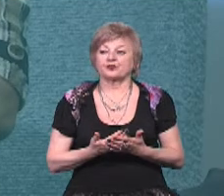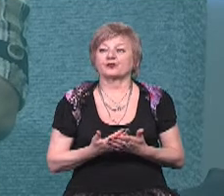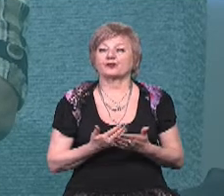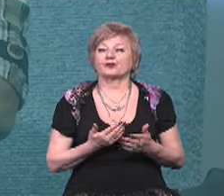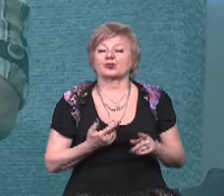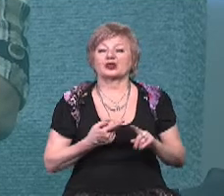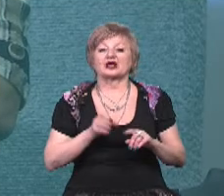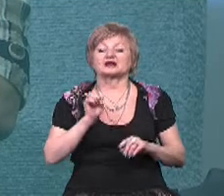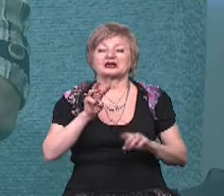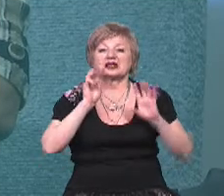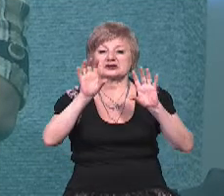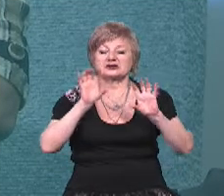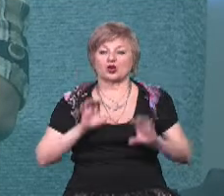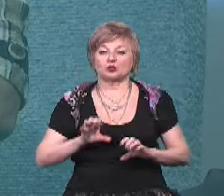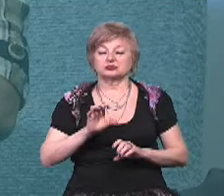13 цього закону.